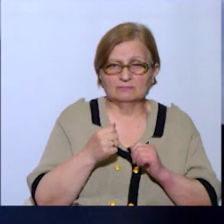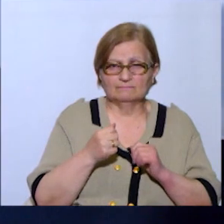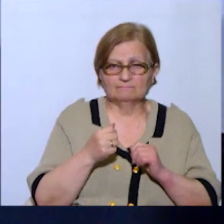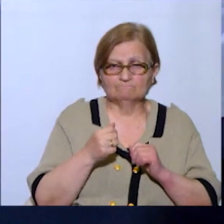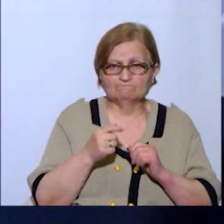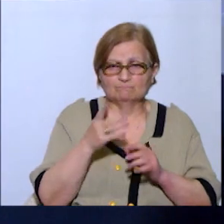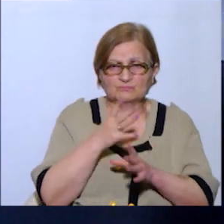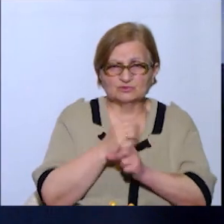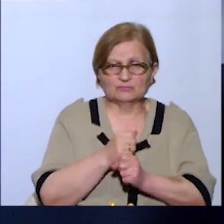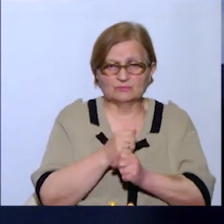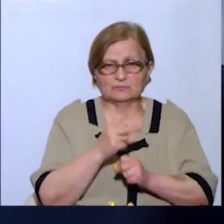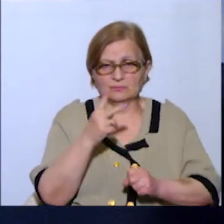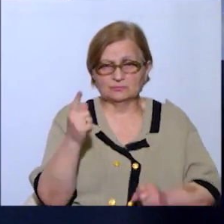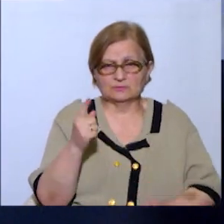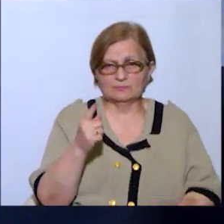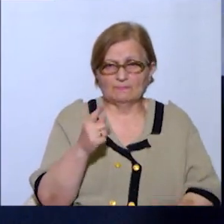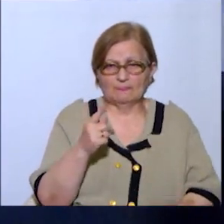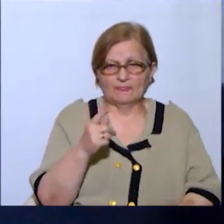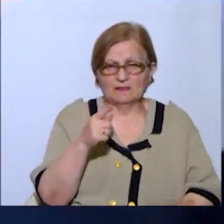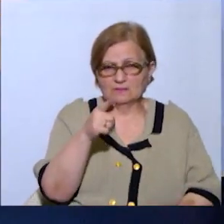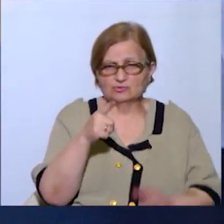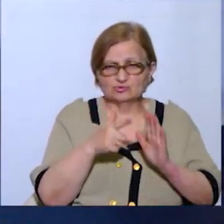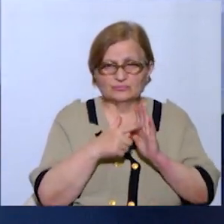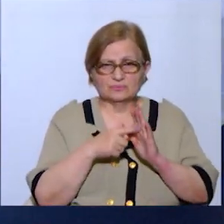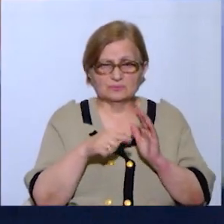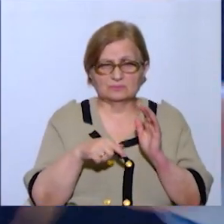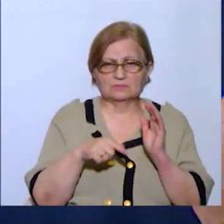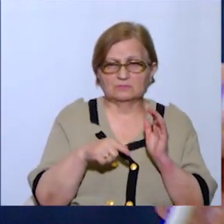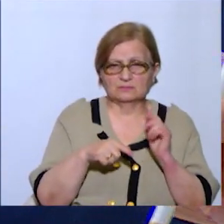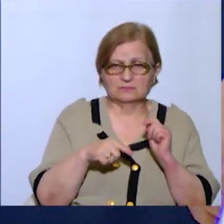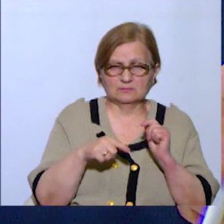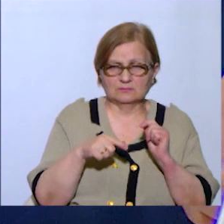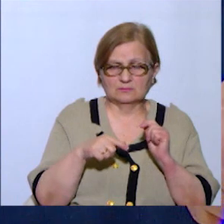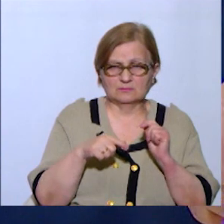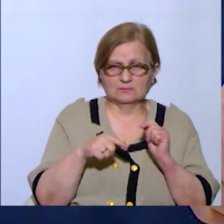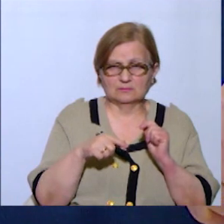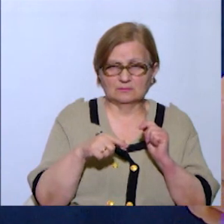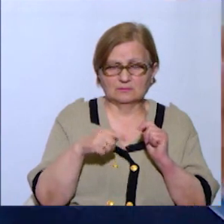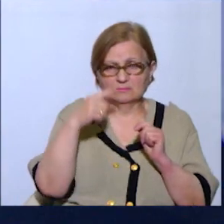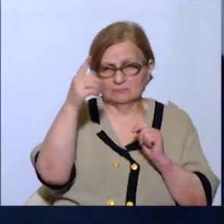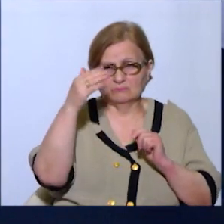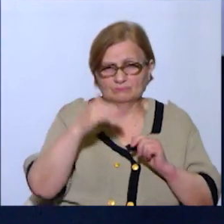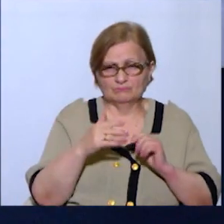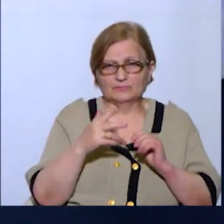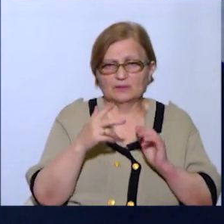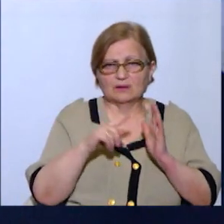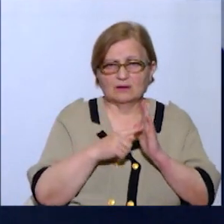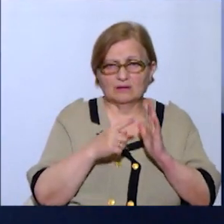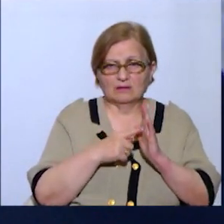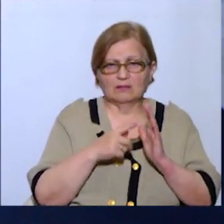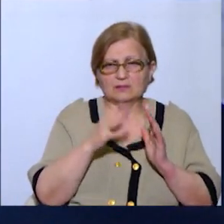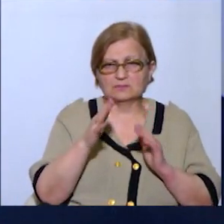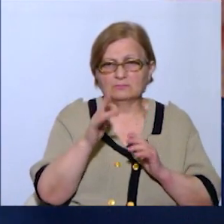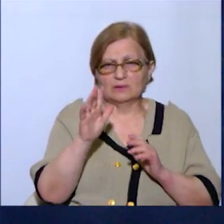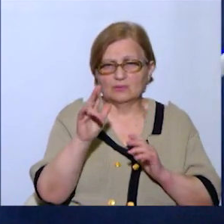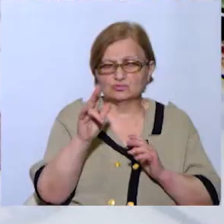3-ზე რო შევკვეცოთ 21 და 3, აქ 7, ხოლო მრიცხველი და მნიშვნელი 5-ზე რო გავამრავლოთ